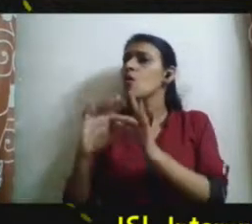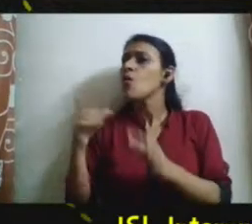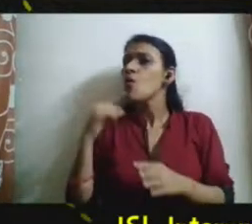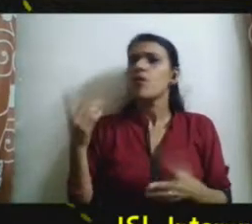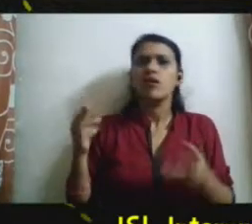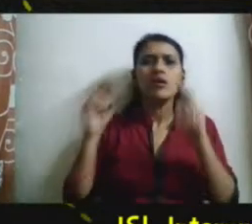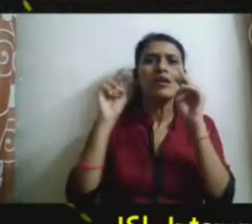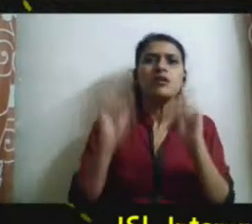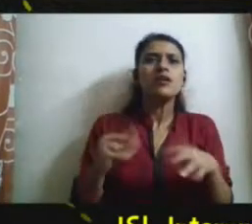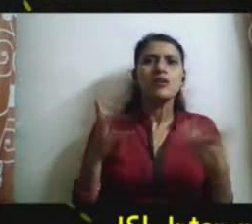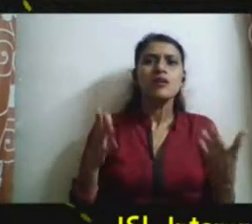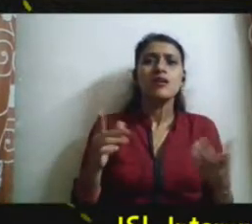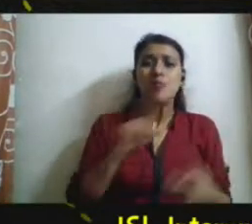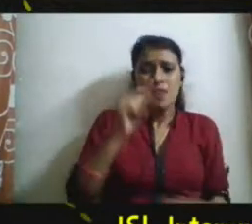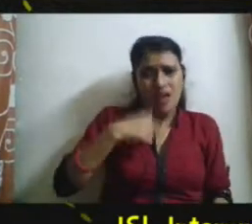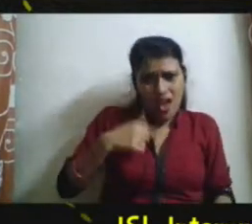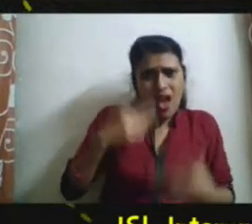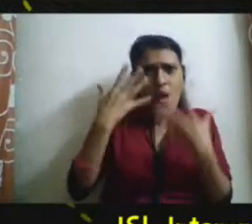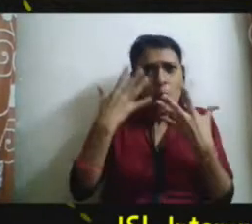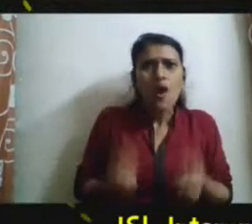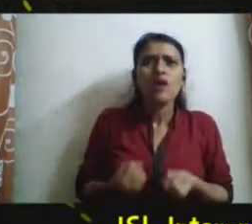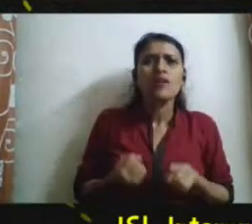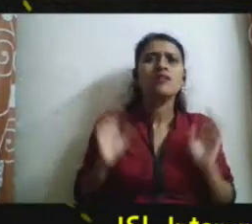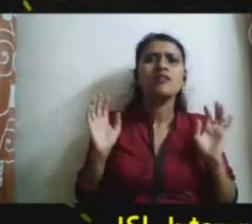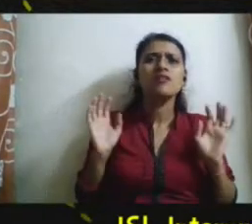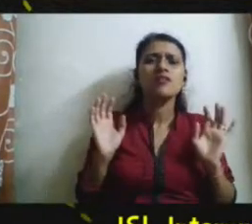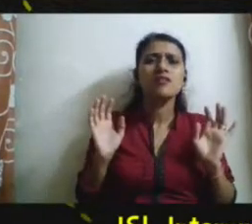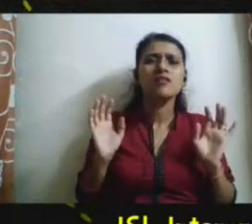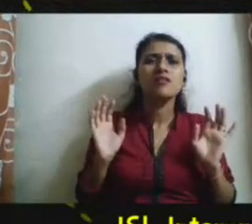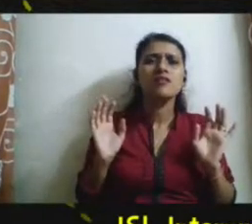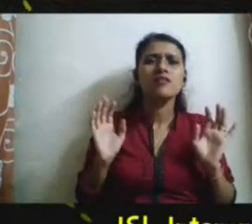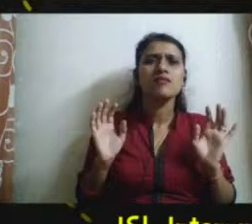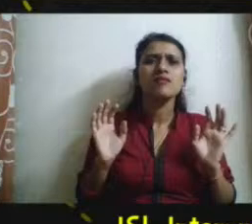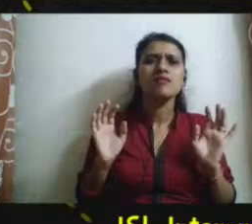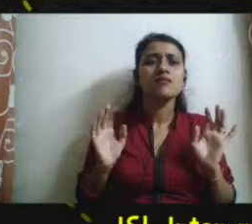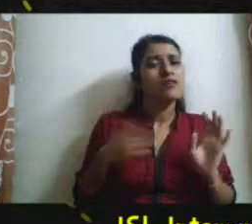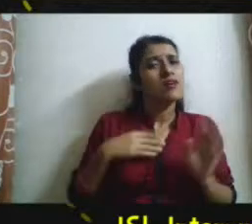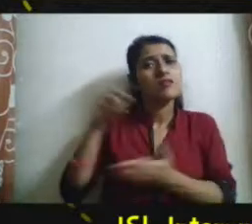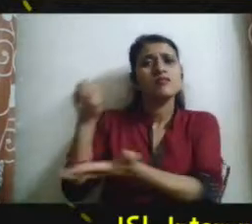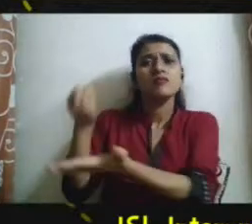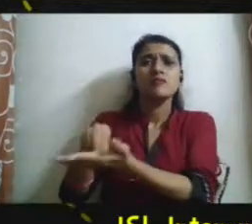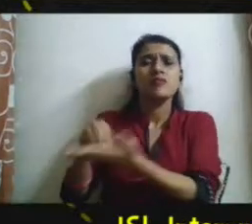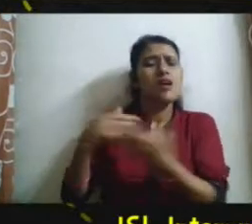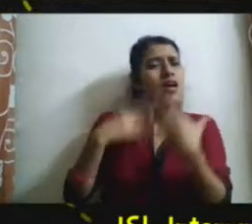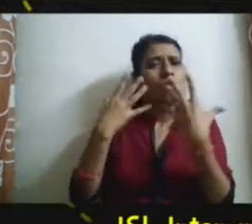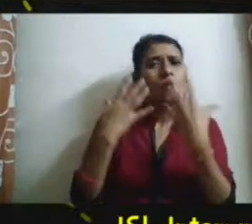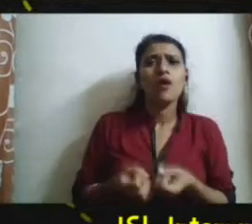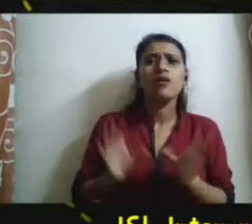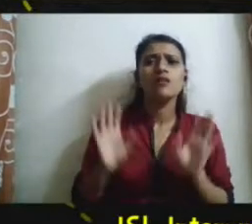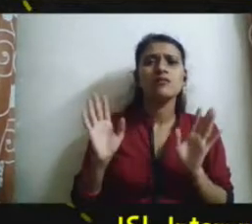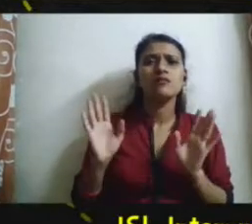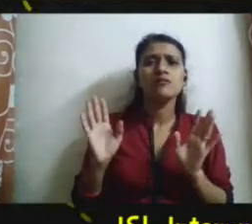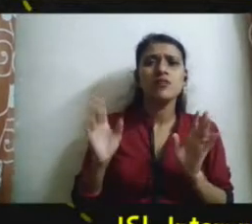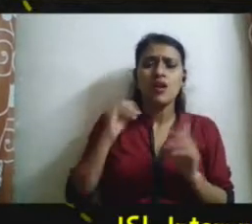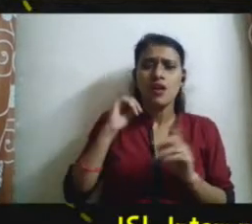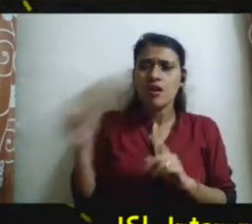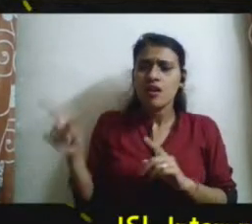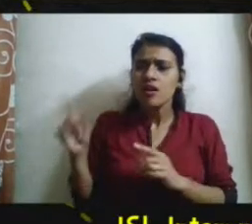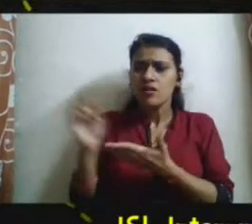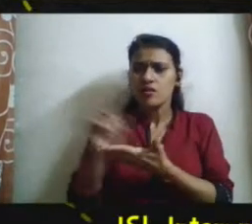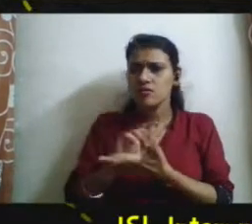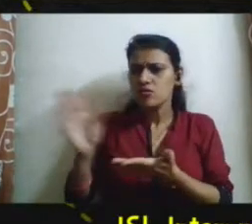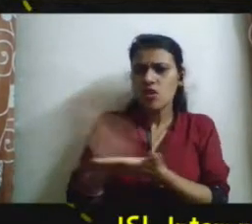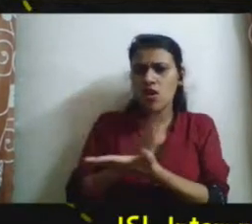चाहिए था, बट मुझे चाहिए. This is not considered at all acceptable. And of